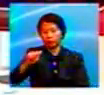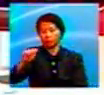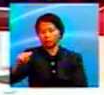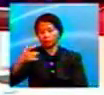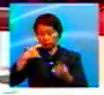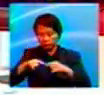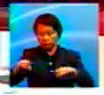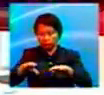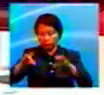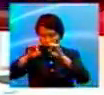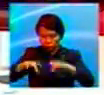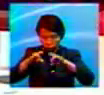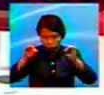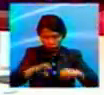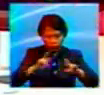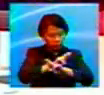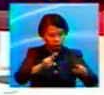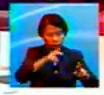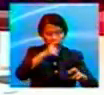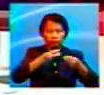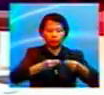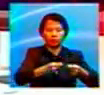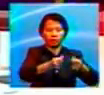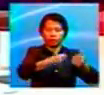kini sedang menjalani ujian persediaan bagi